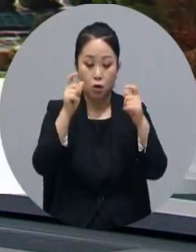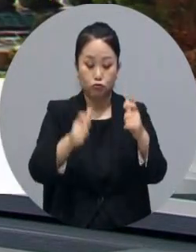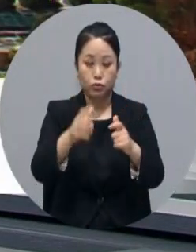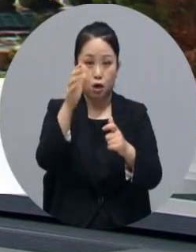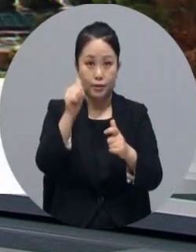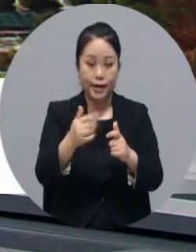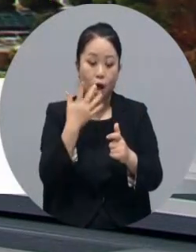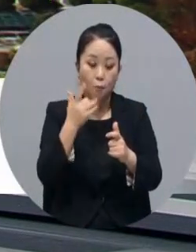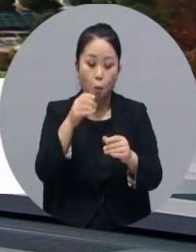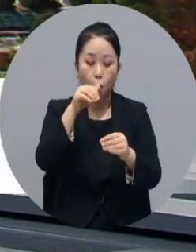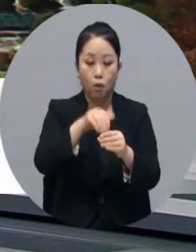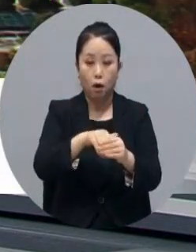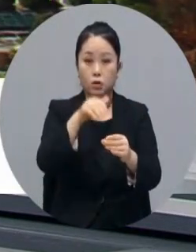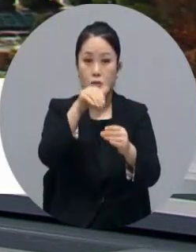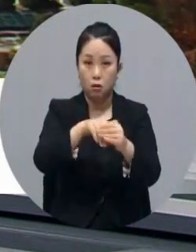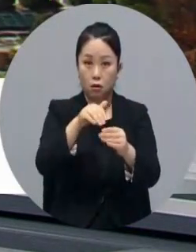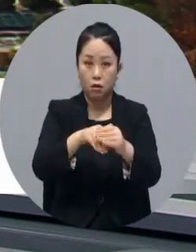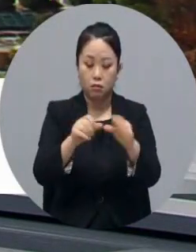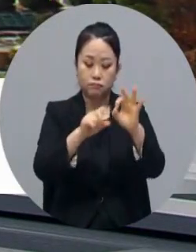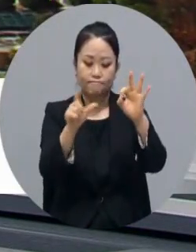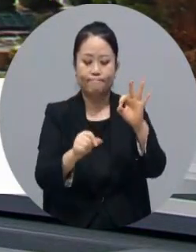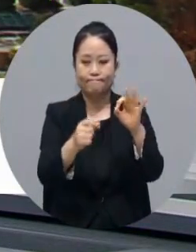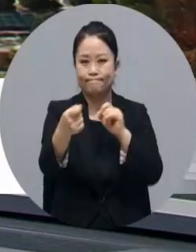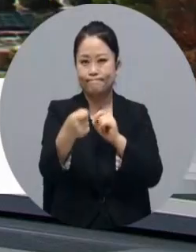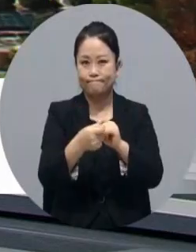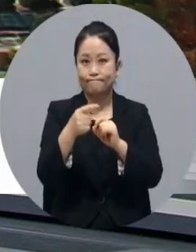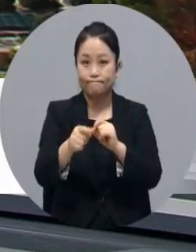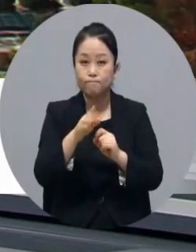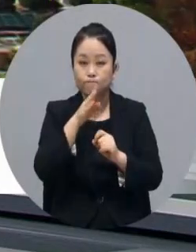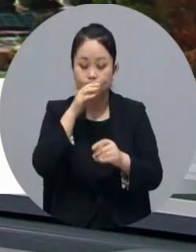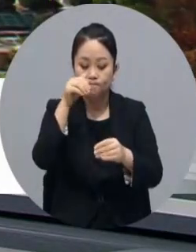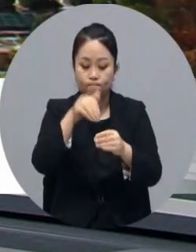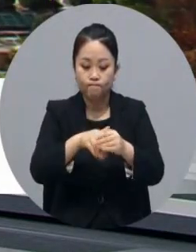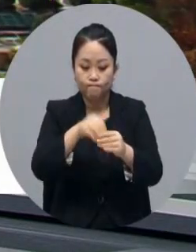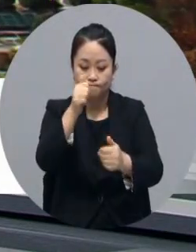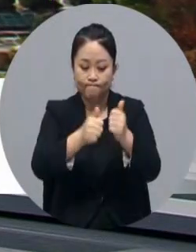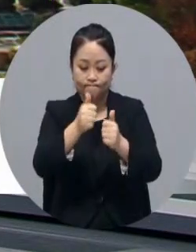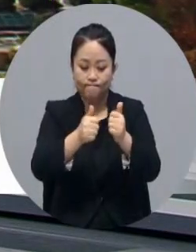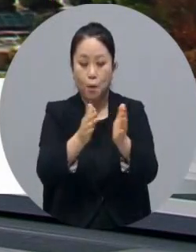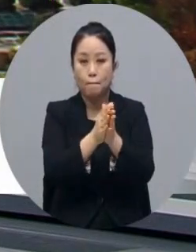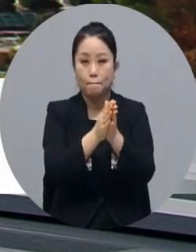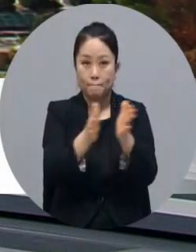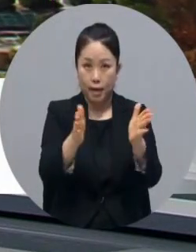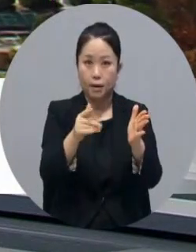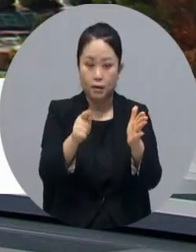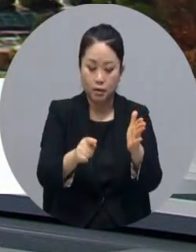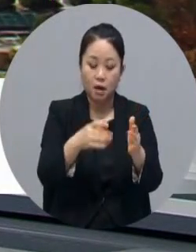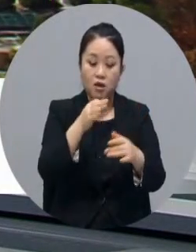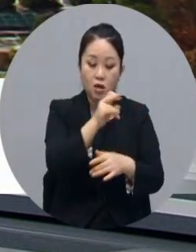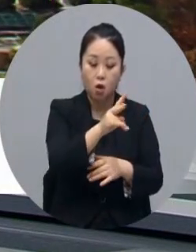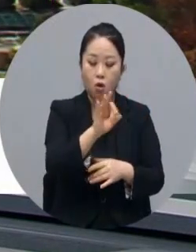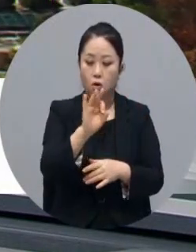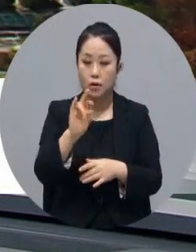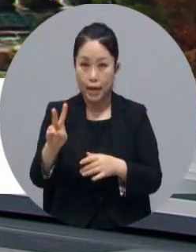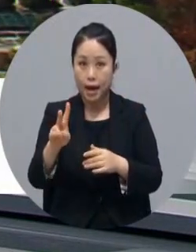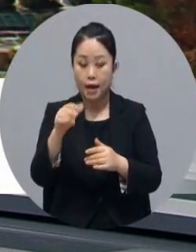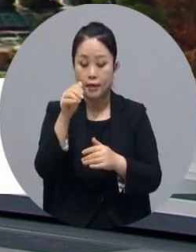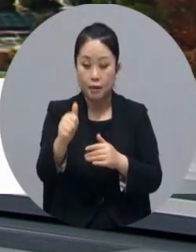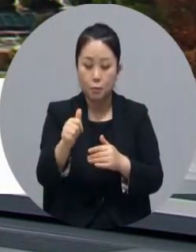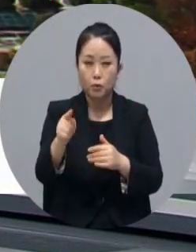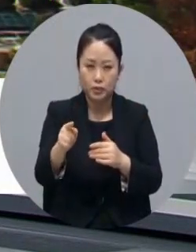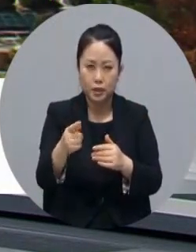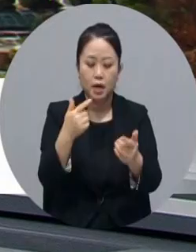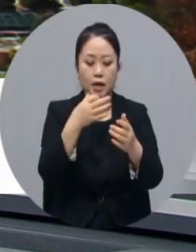금정구청장 보궐선거가 다음 달로 다가왔습니다. 본격적인 선거전이 시작된 가운데 여야 당대표들이 잇따라 금정구를